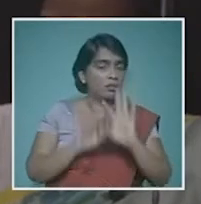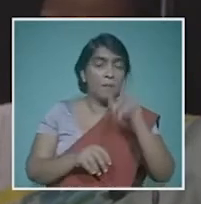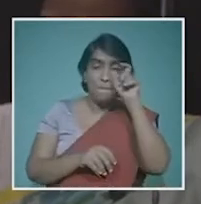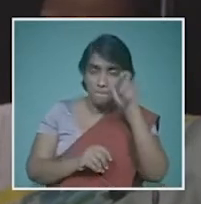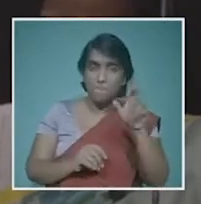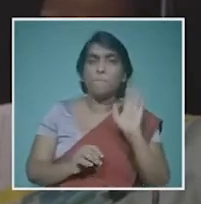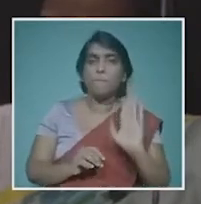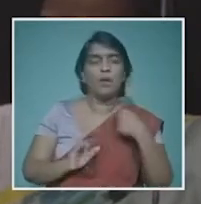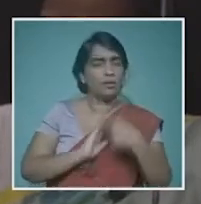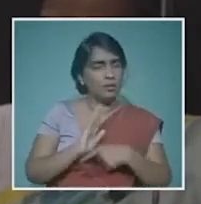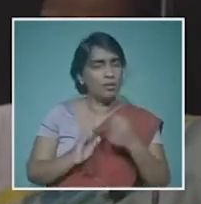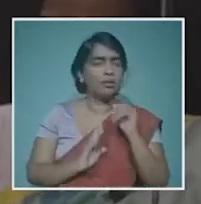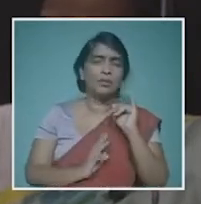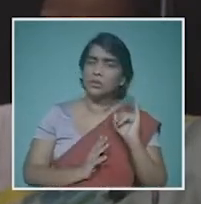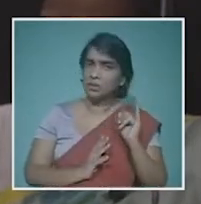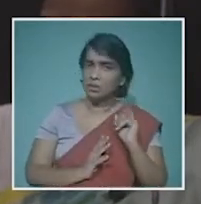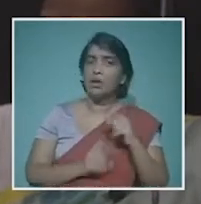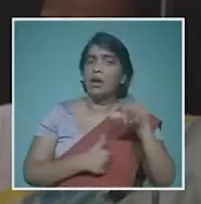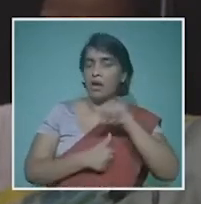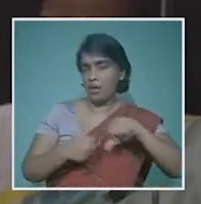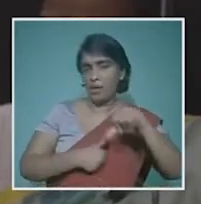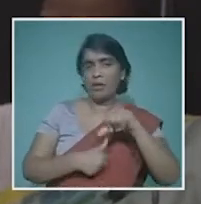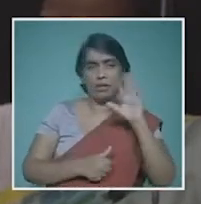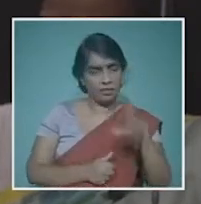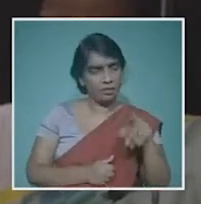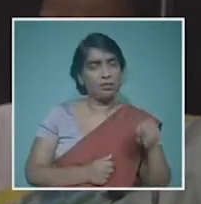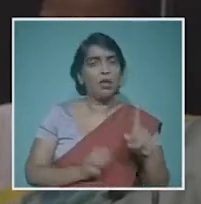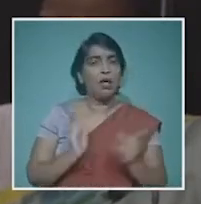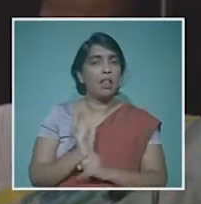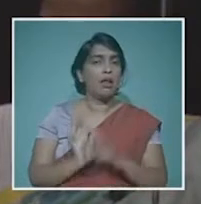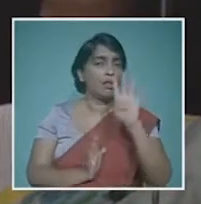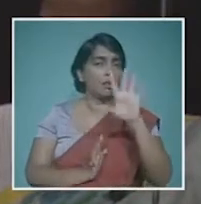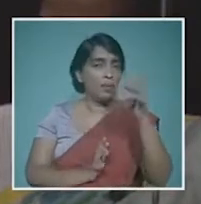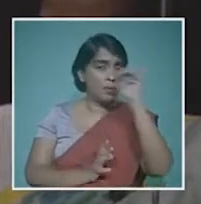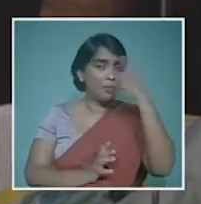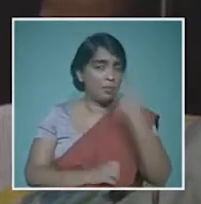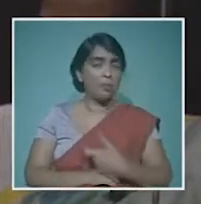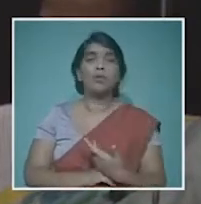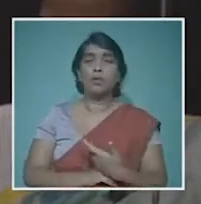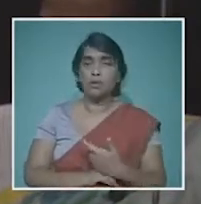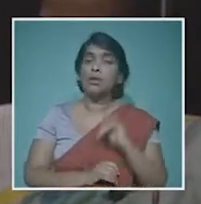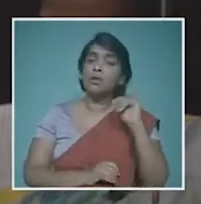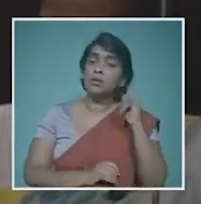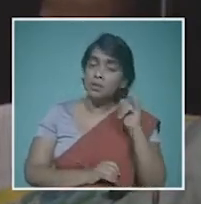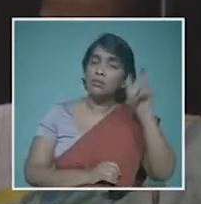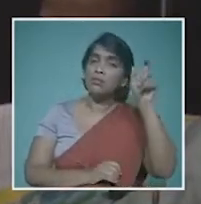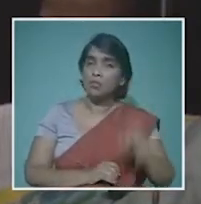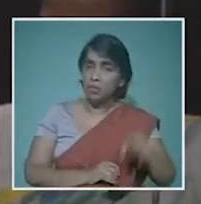තියෙනවා. දැන් මේ රටේ සමහර ආයතන තියෙනවා 145 පඩි ගන්න අය ඉන්නවා. සමහර අය